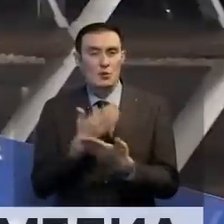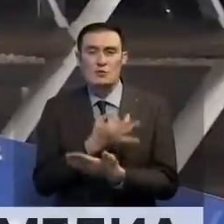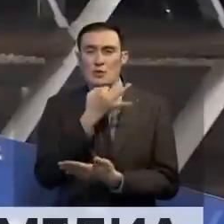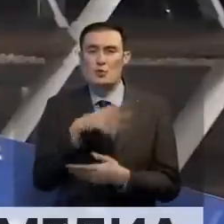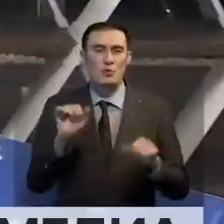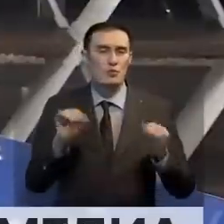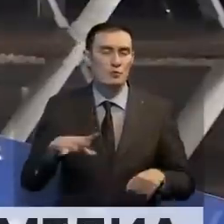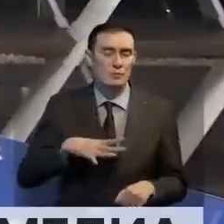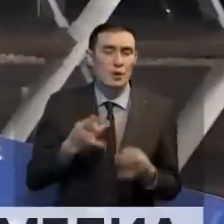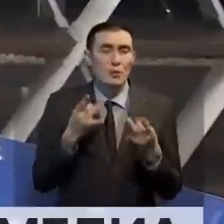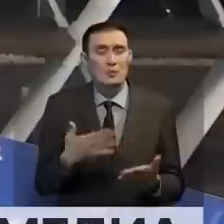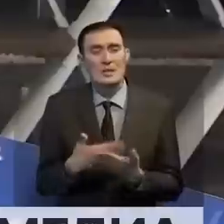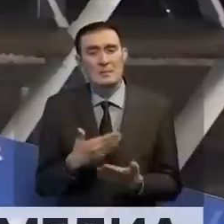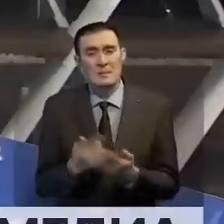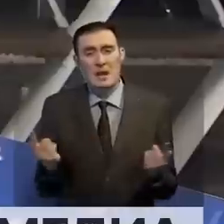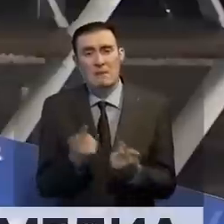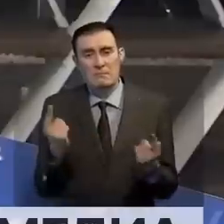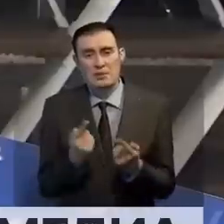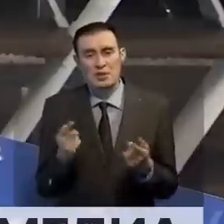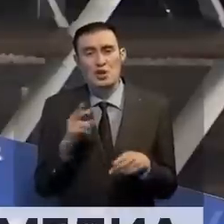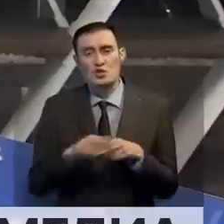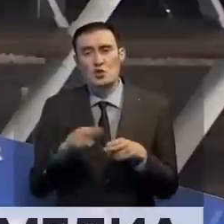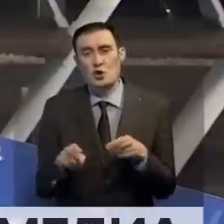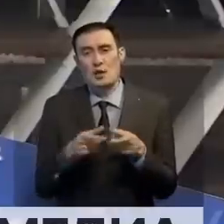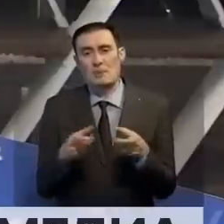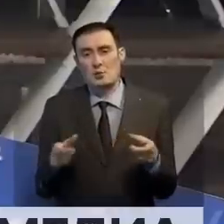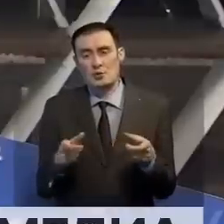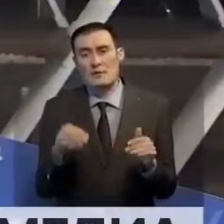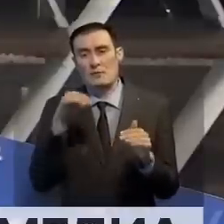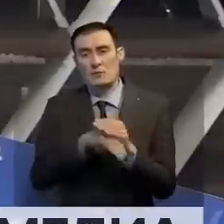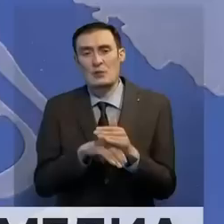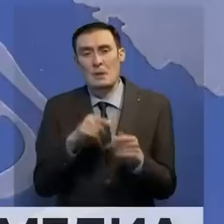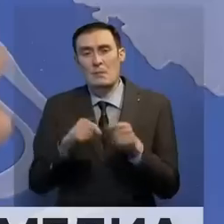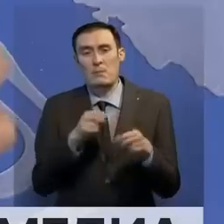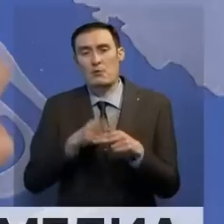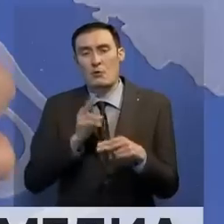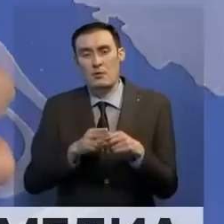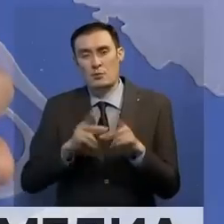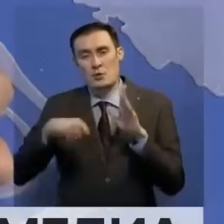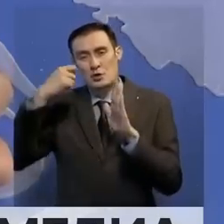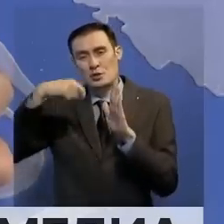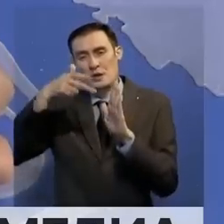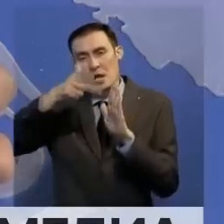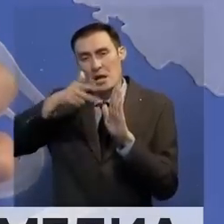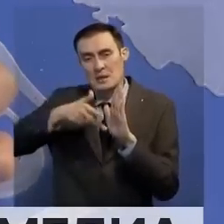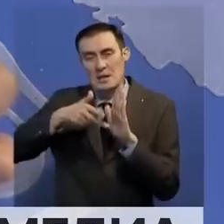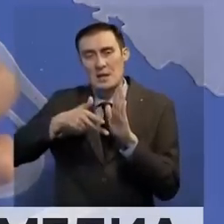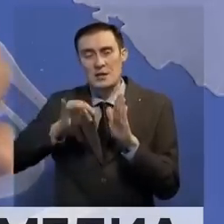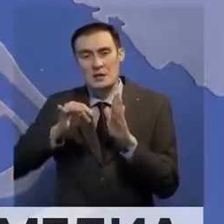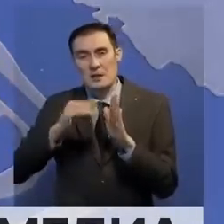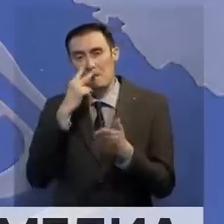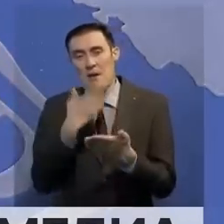кто угодно. Достаточно, к примеру, взять обычный шоколадный батончик, поместить туда проволоку, снять все это на видео